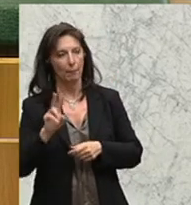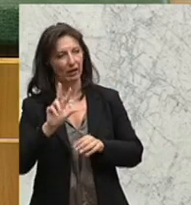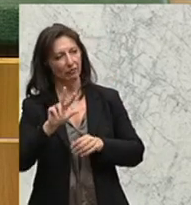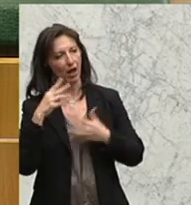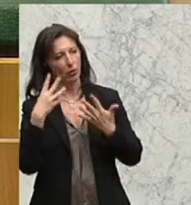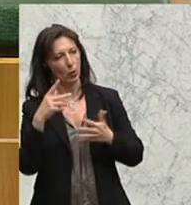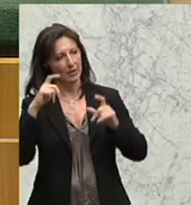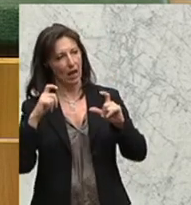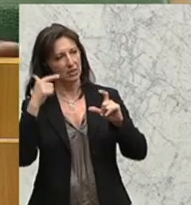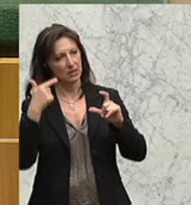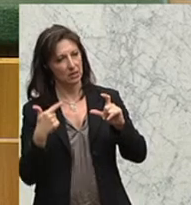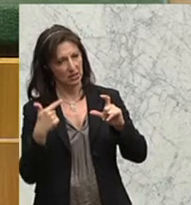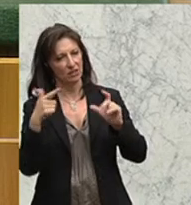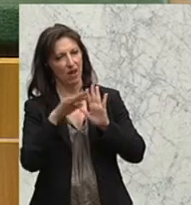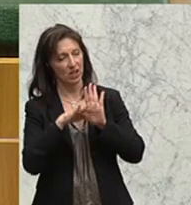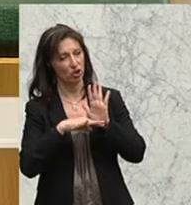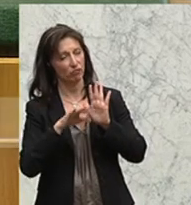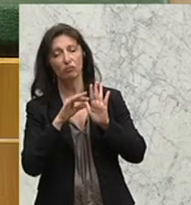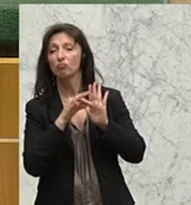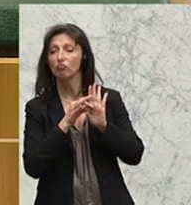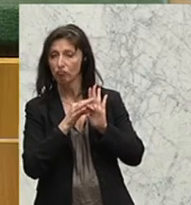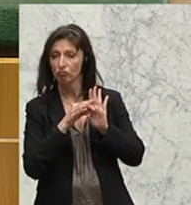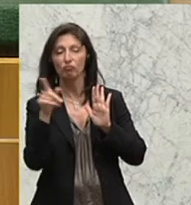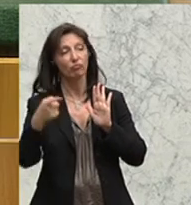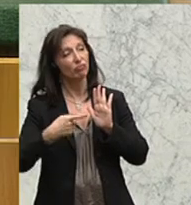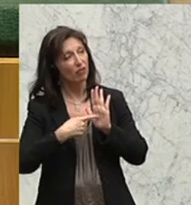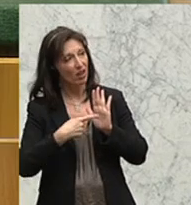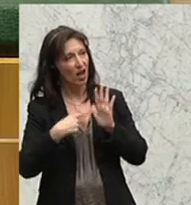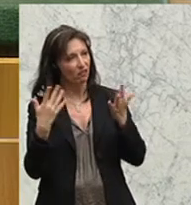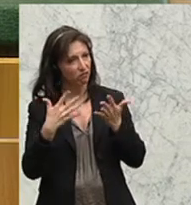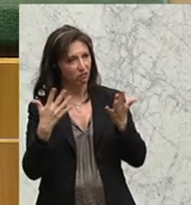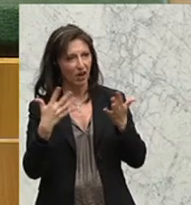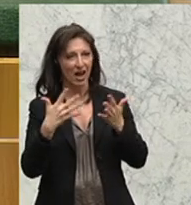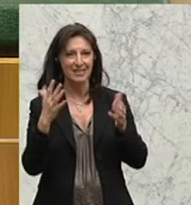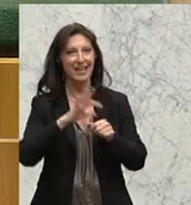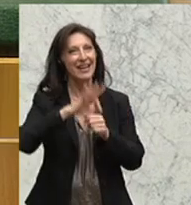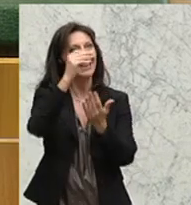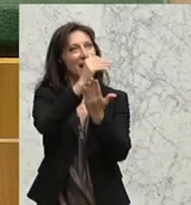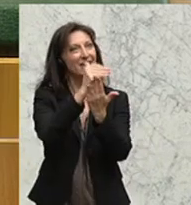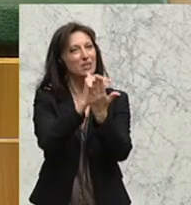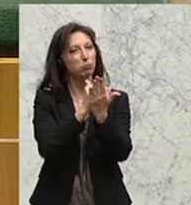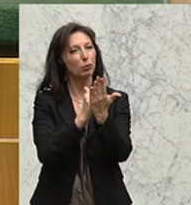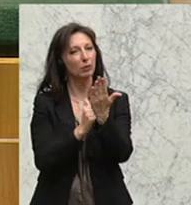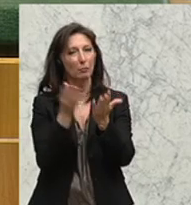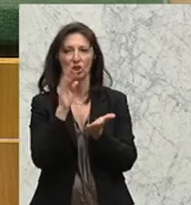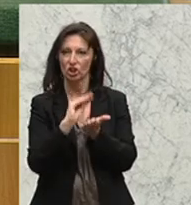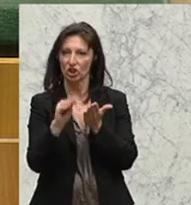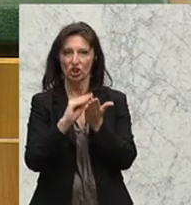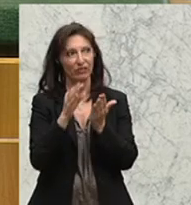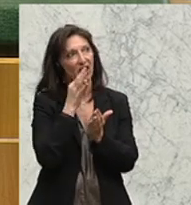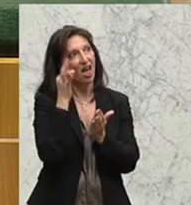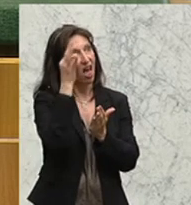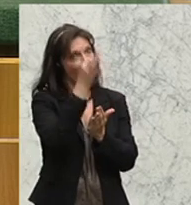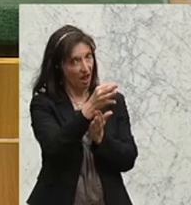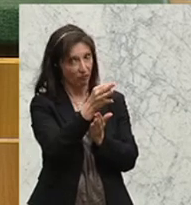93 Absatz 2 der Geschäftsordnung das Verlangen gestellt, die vor Eingang in die Tagesordnung eingebrachte schriftliche Anfrage